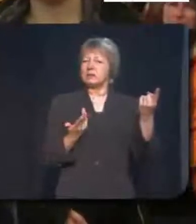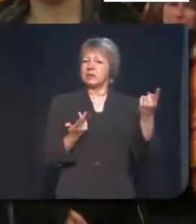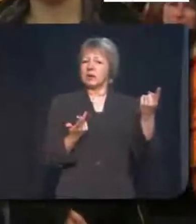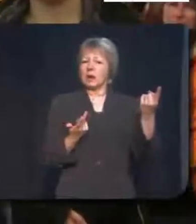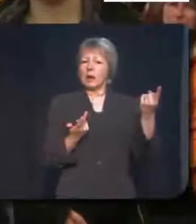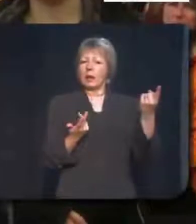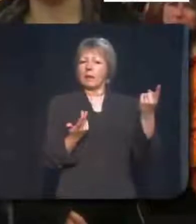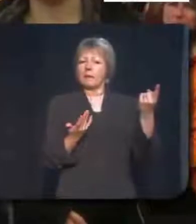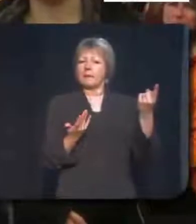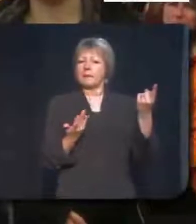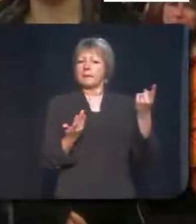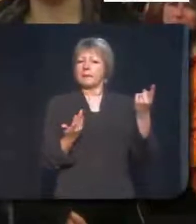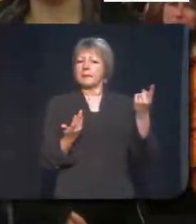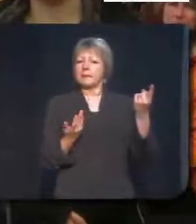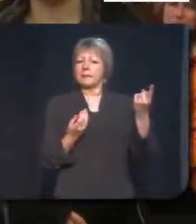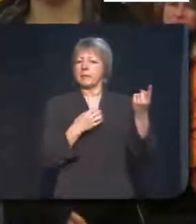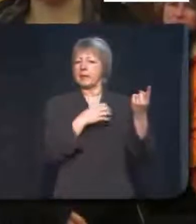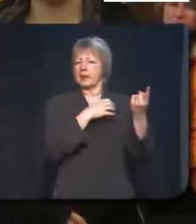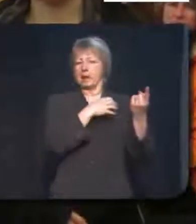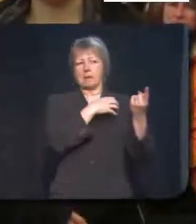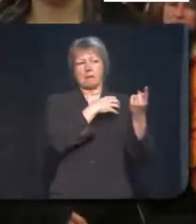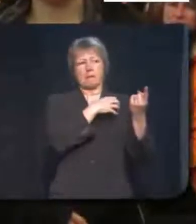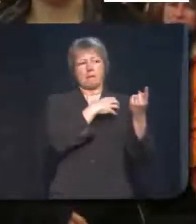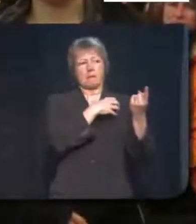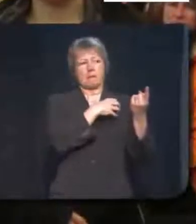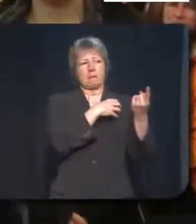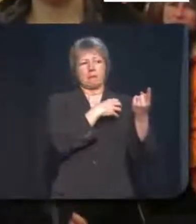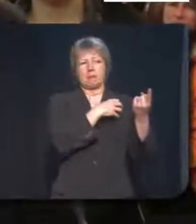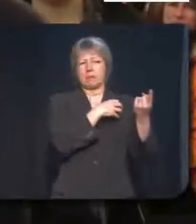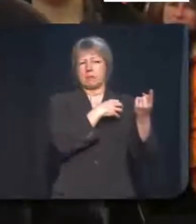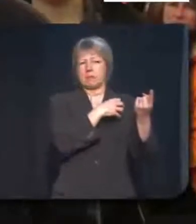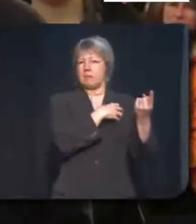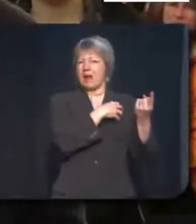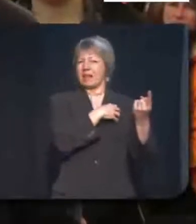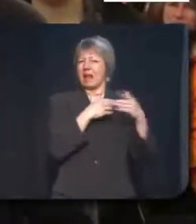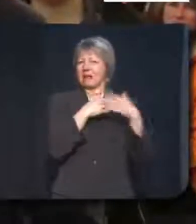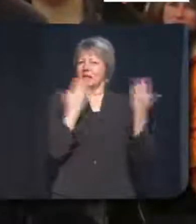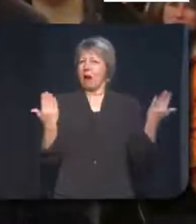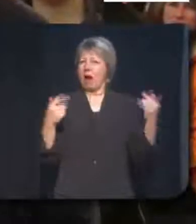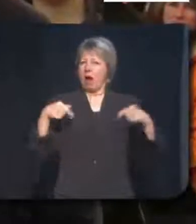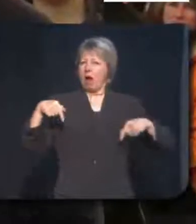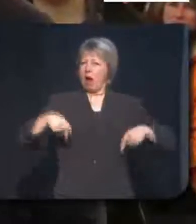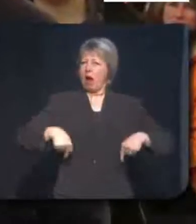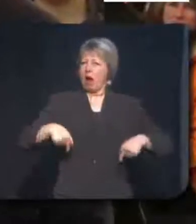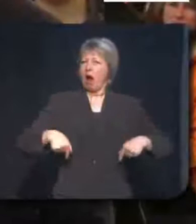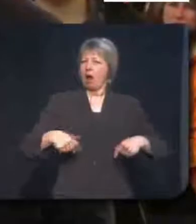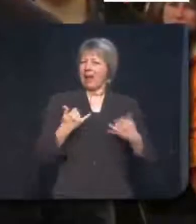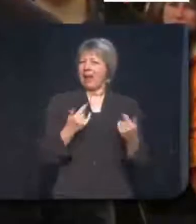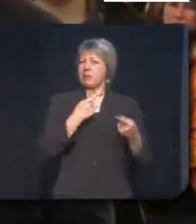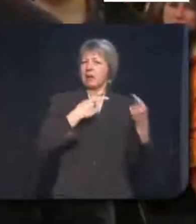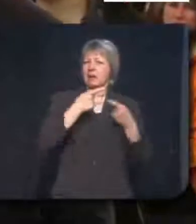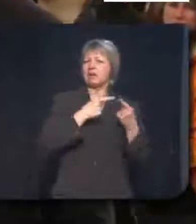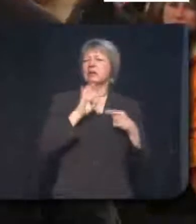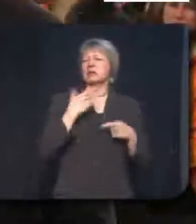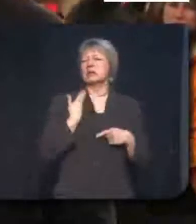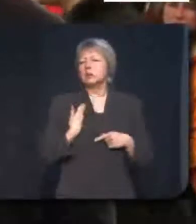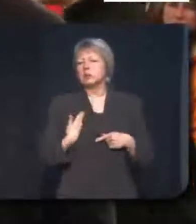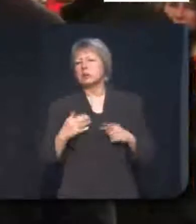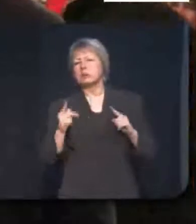wo wir doch gerade jetzt hier den den Bug beheben wollen dass man dafür anreisen muss und